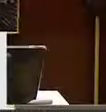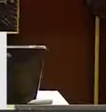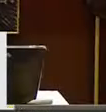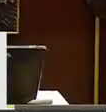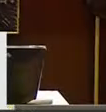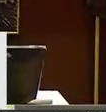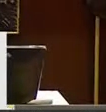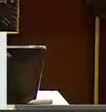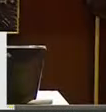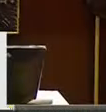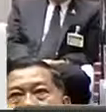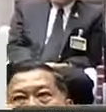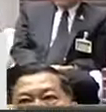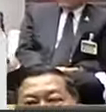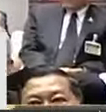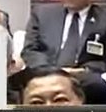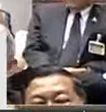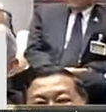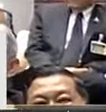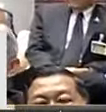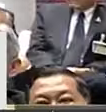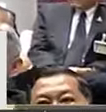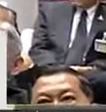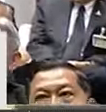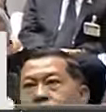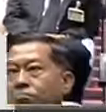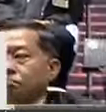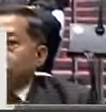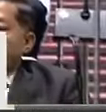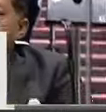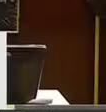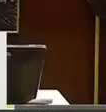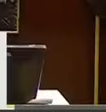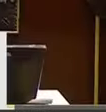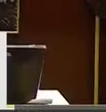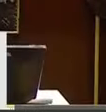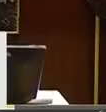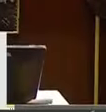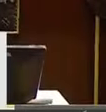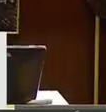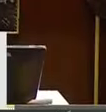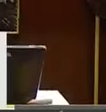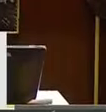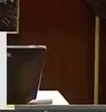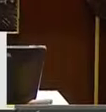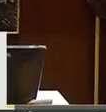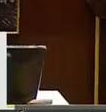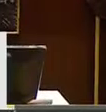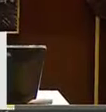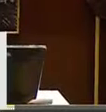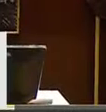กชยุทธสุวรรณมาศ พลเอกประยุทธ์จันทร์โอชาครับ 120นายชลน่านสี